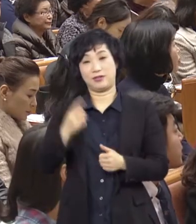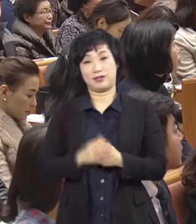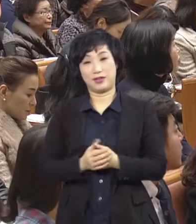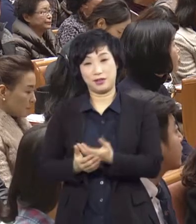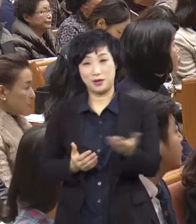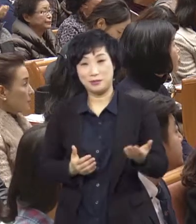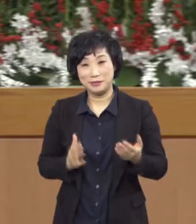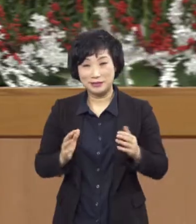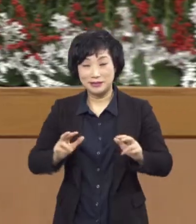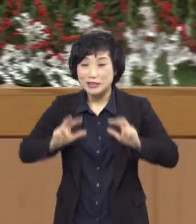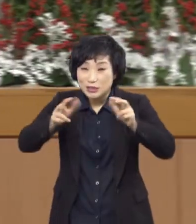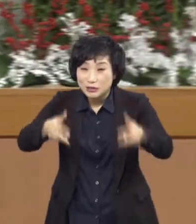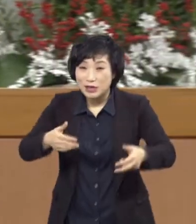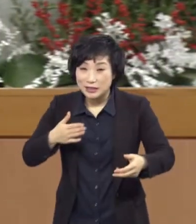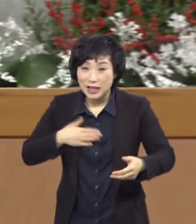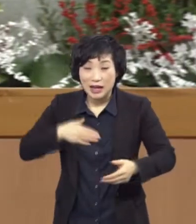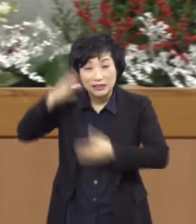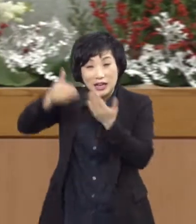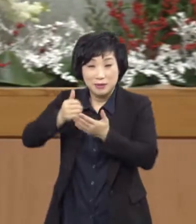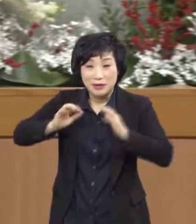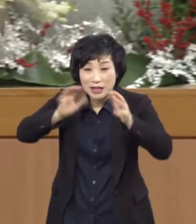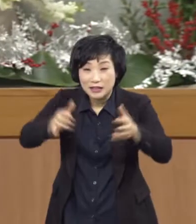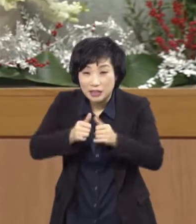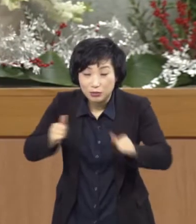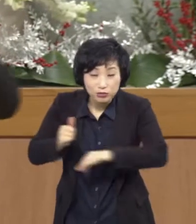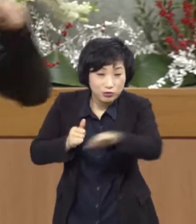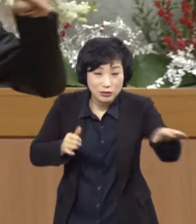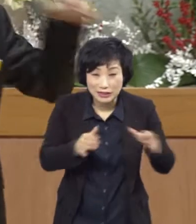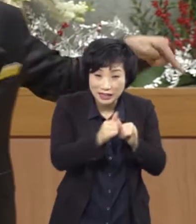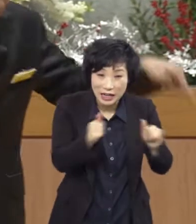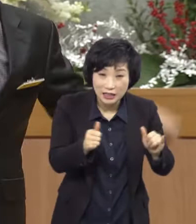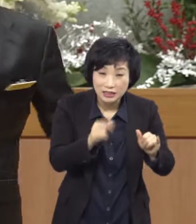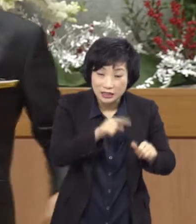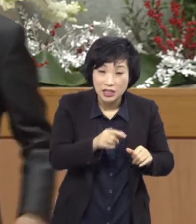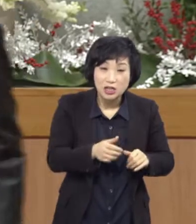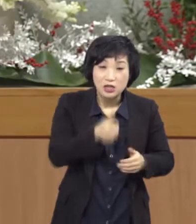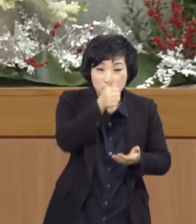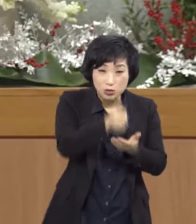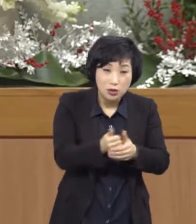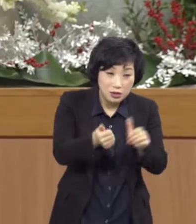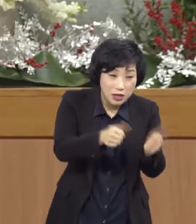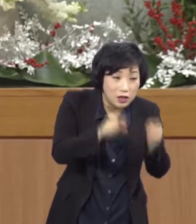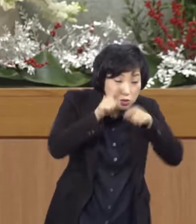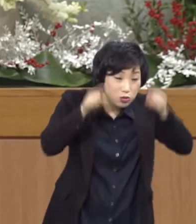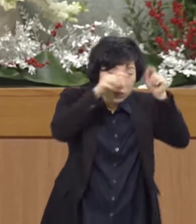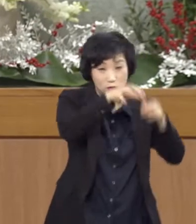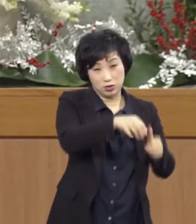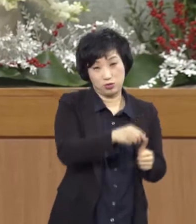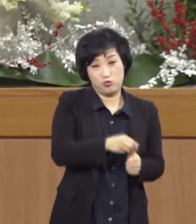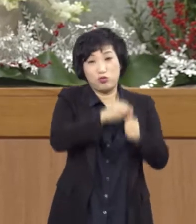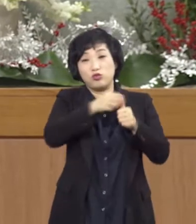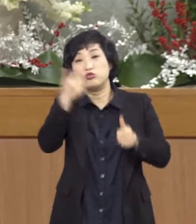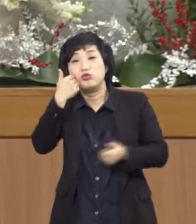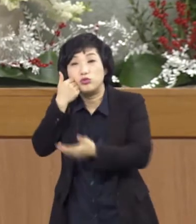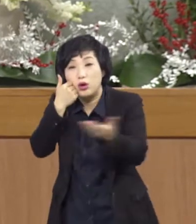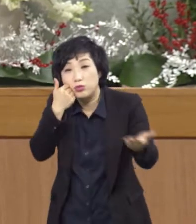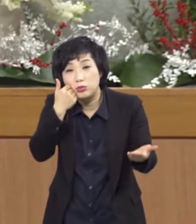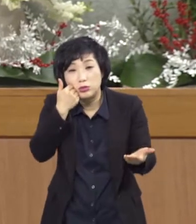이 지구상에 내 백성을 죄에서 사망에서 지옥에서 구원할 자가